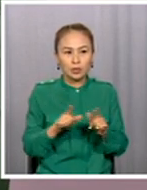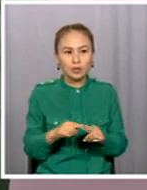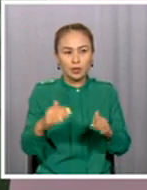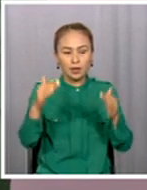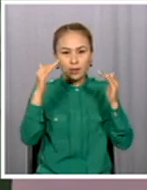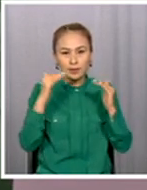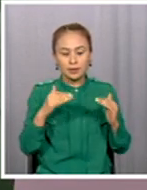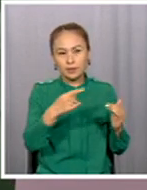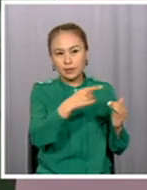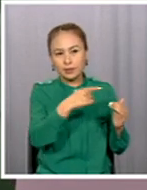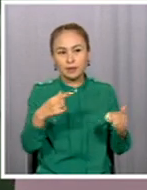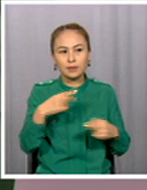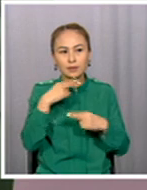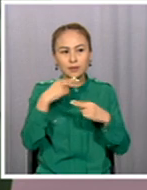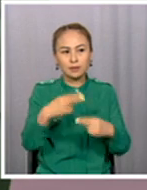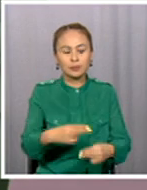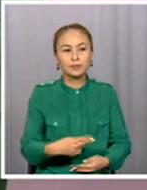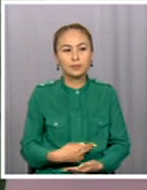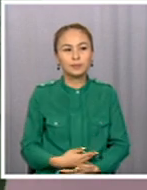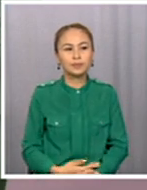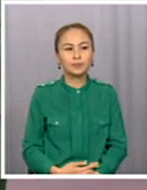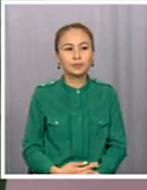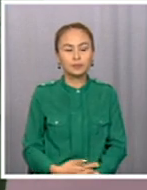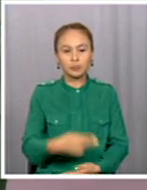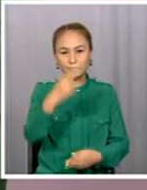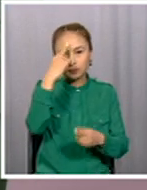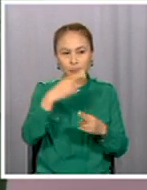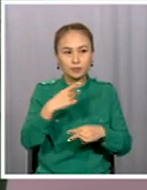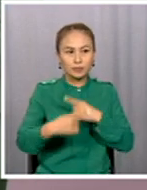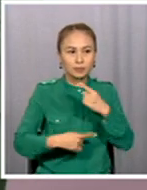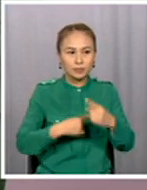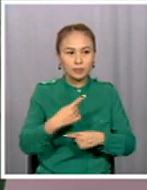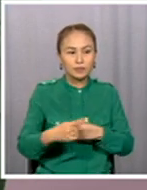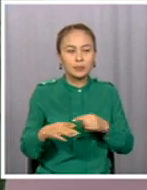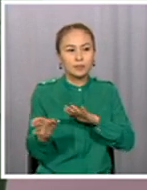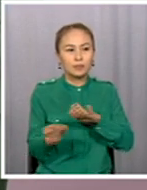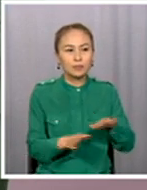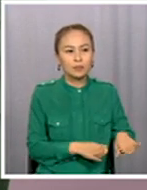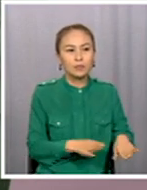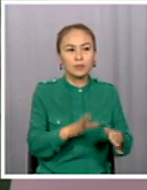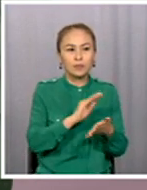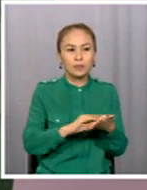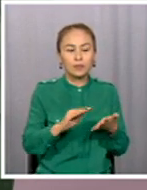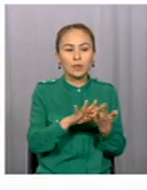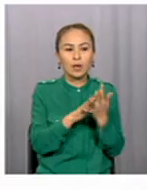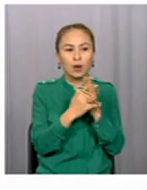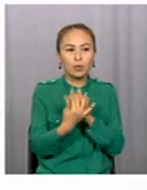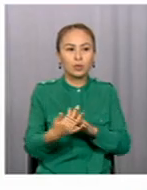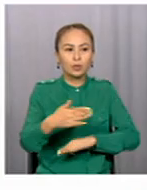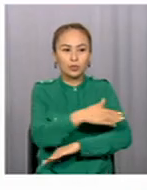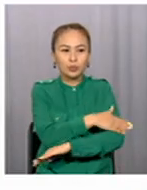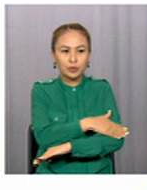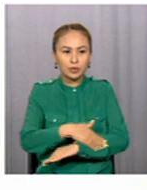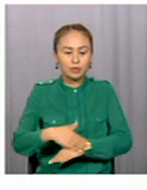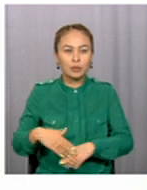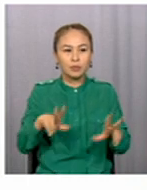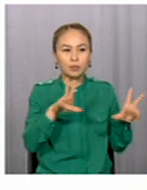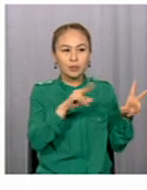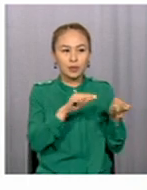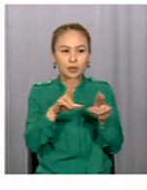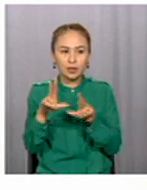сызамыз, және оны табамыз. Аға ұрпақ пен кейінгі буын өкілдері ауыл